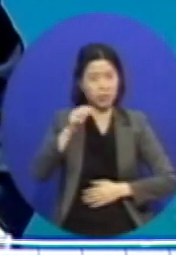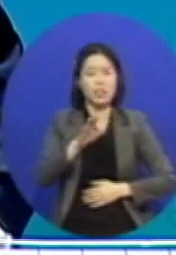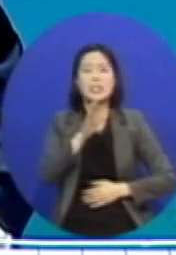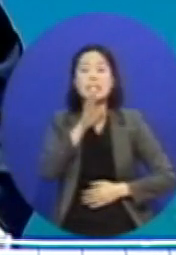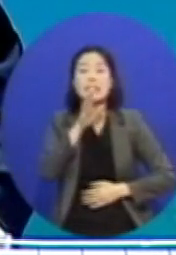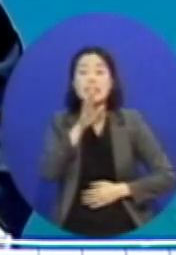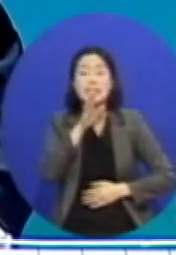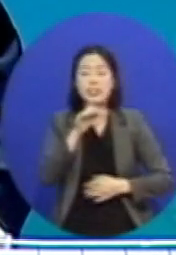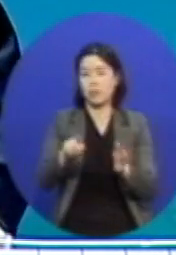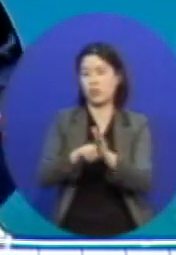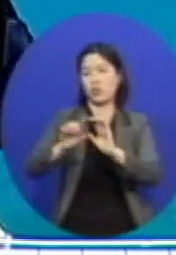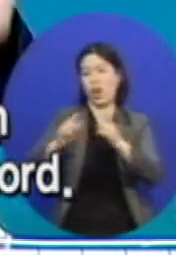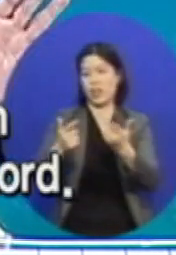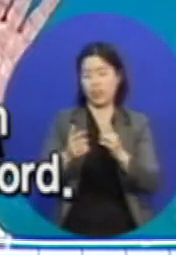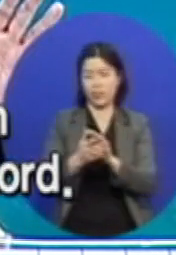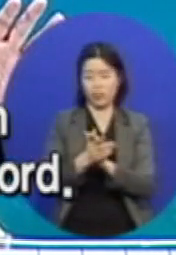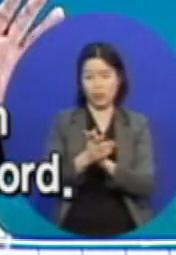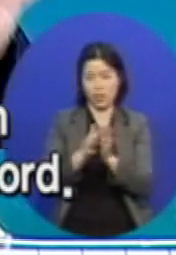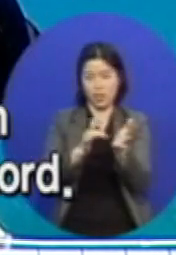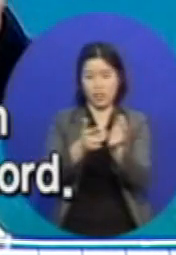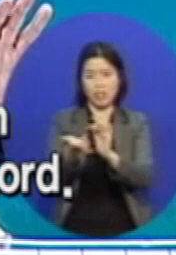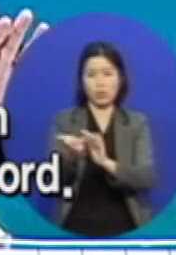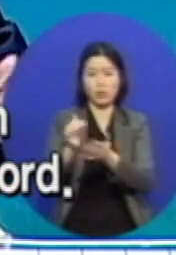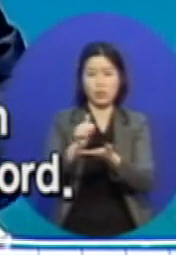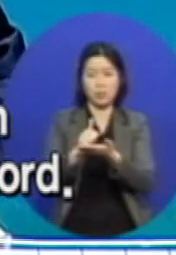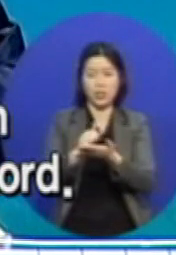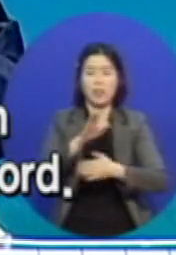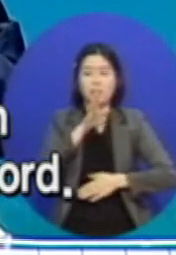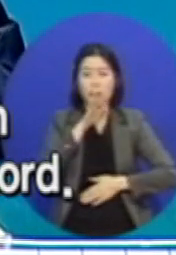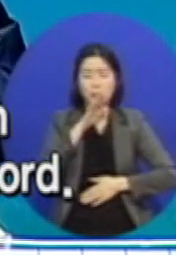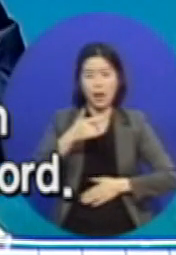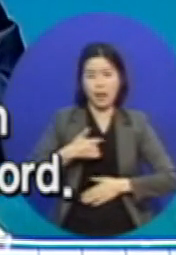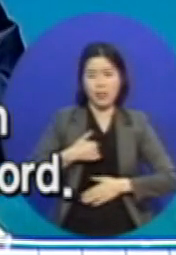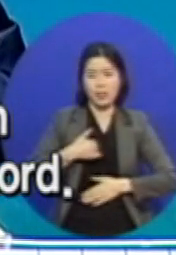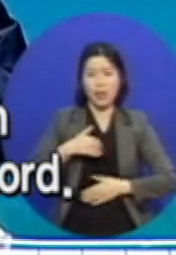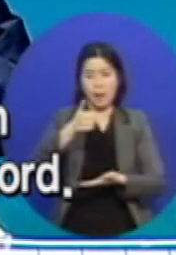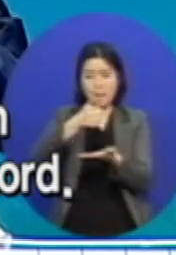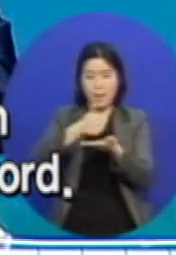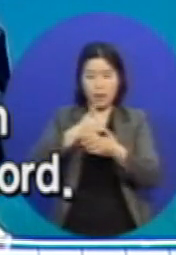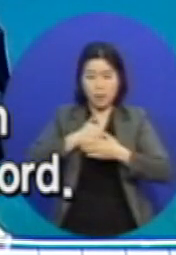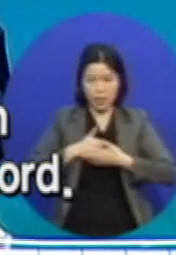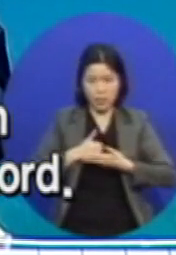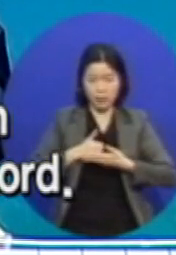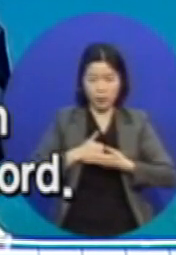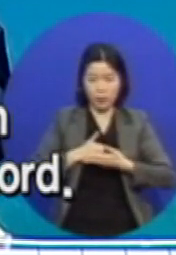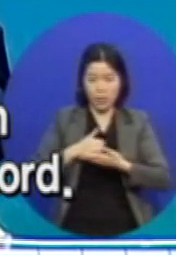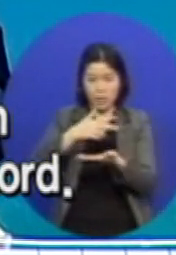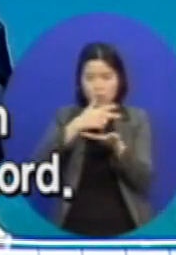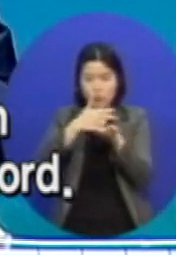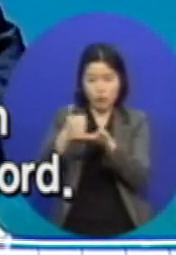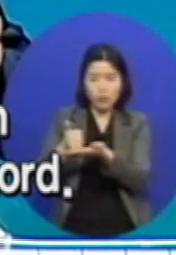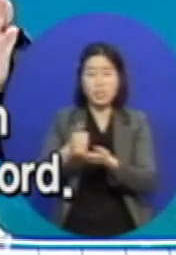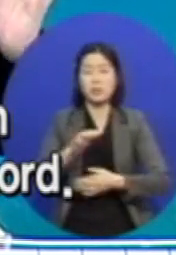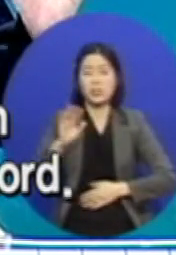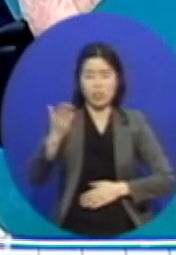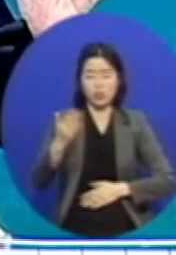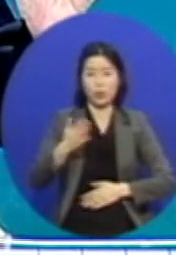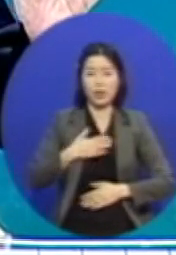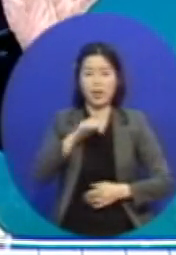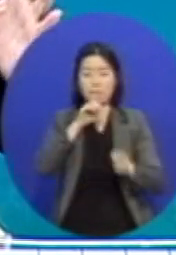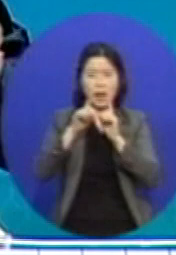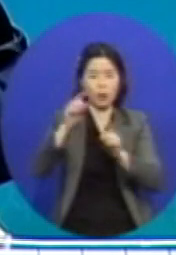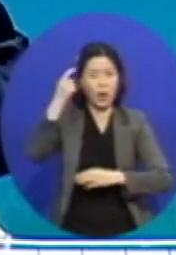아니에요 예수님이 정말 내 마음의 계셔서 내 주님이 되시고 내 말과